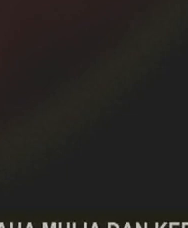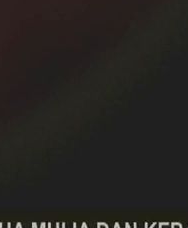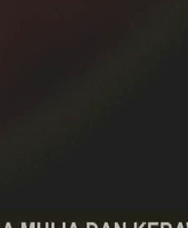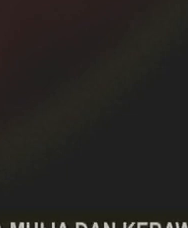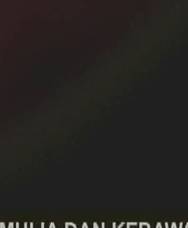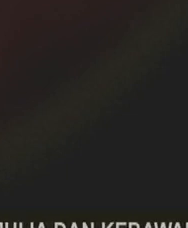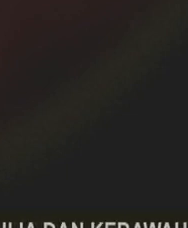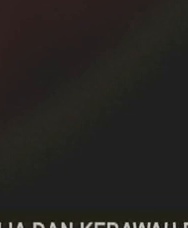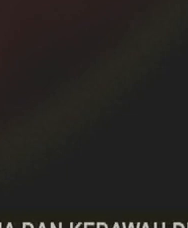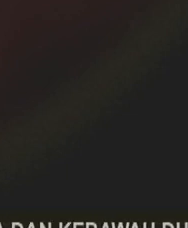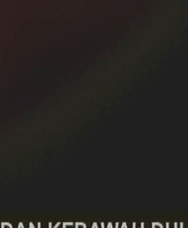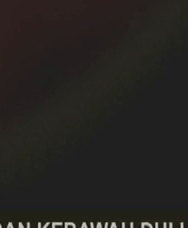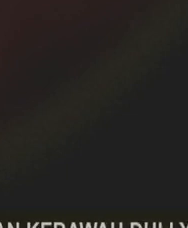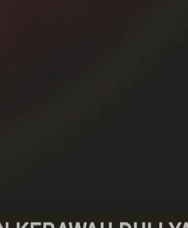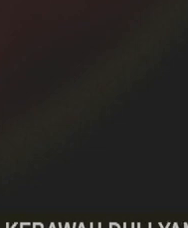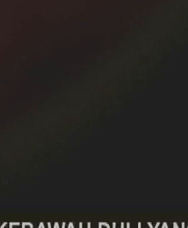kep